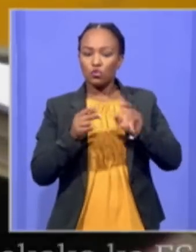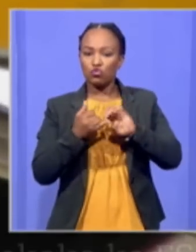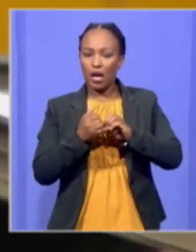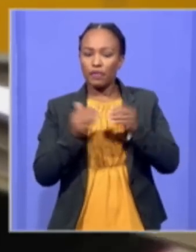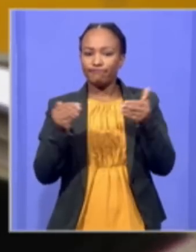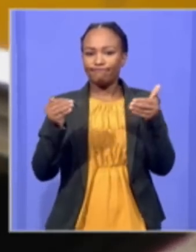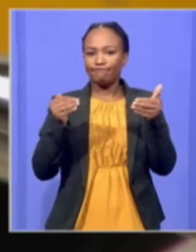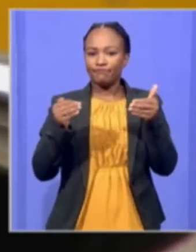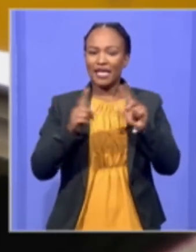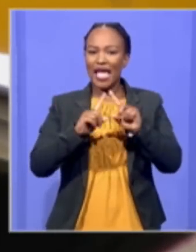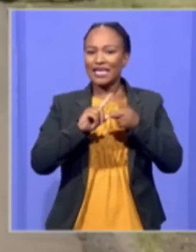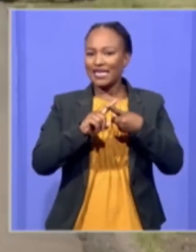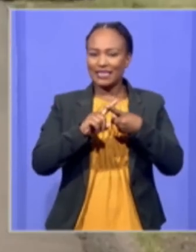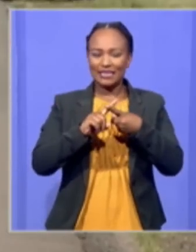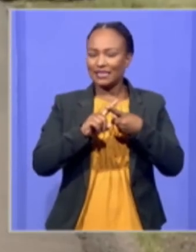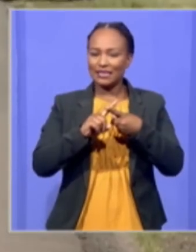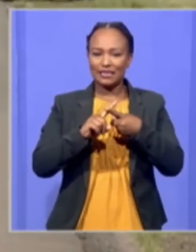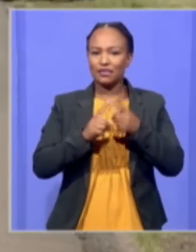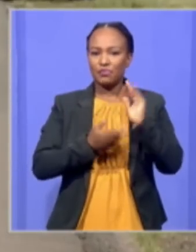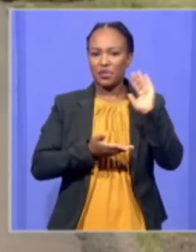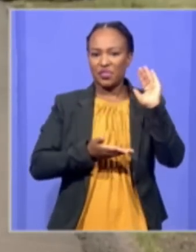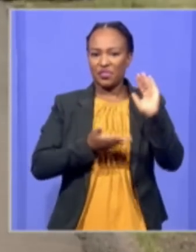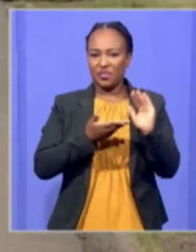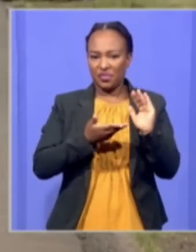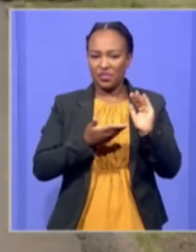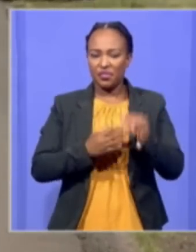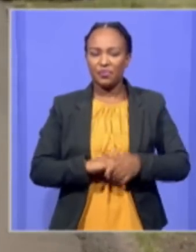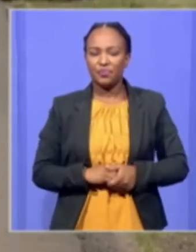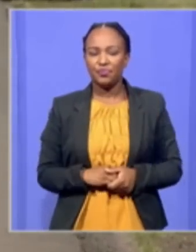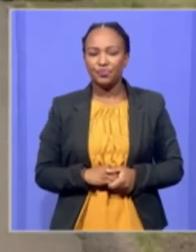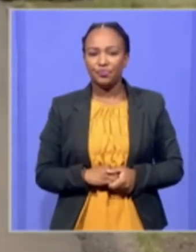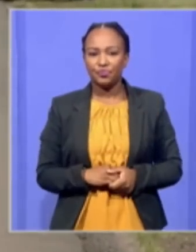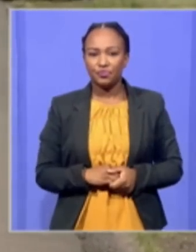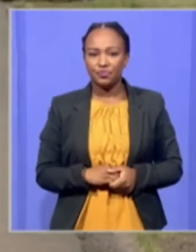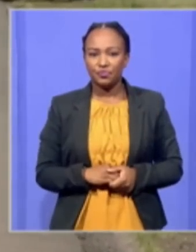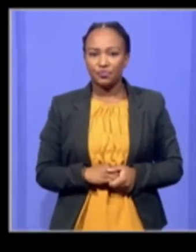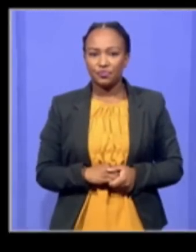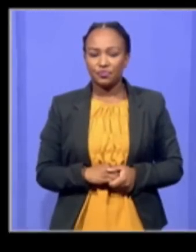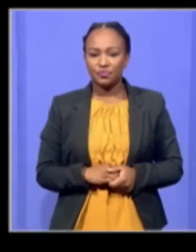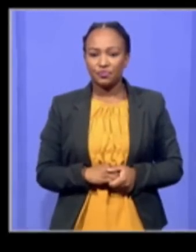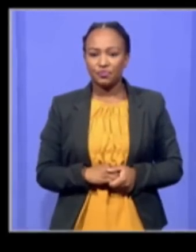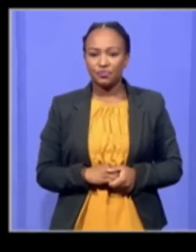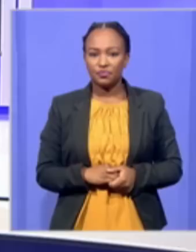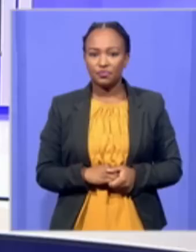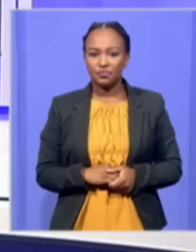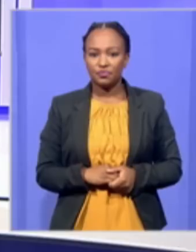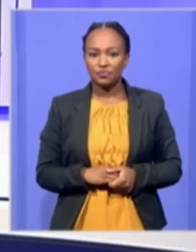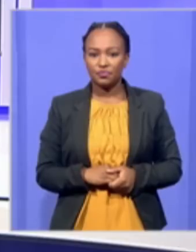mebileng. Makgala Masiteng, Lefapheng la ditaba ho SABC Bloemfontein.